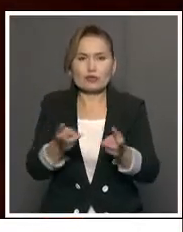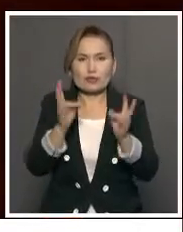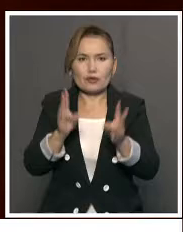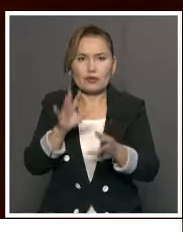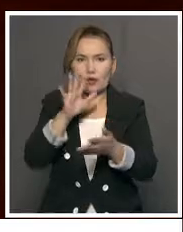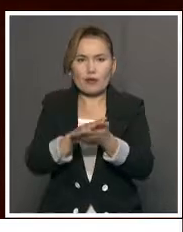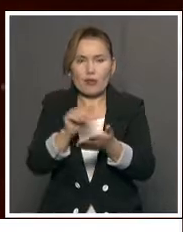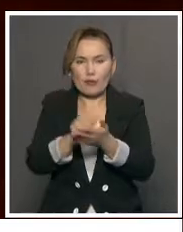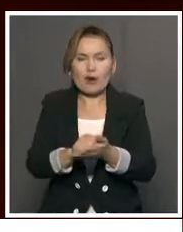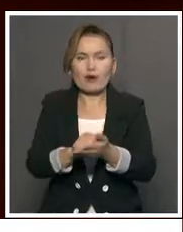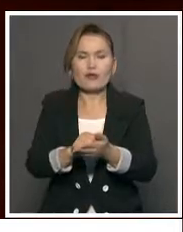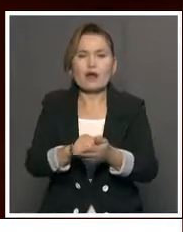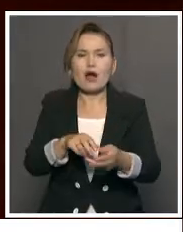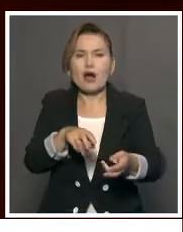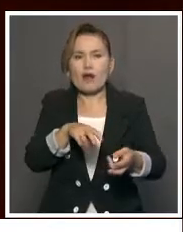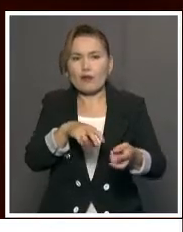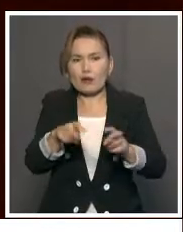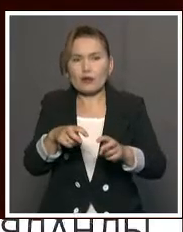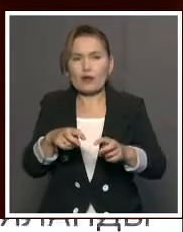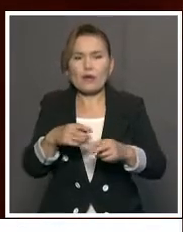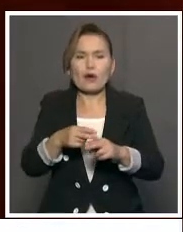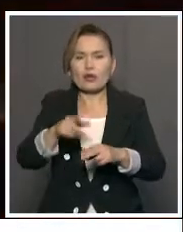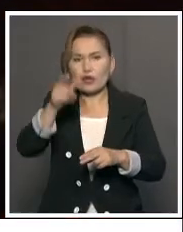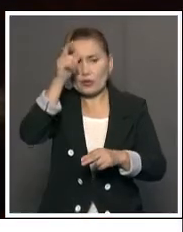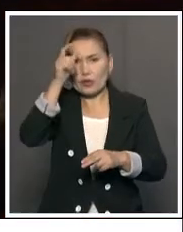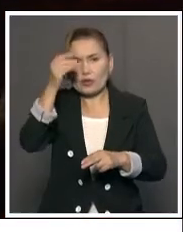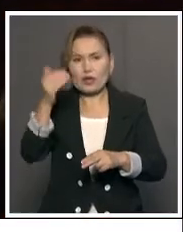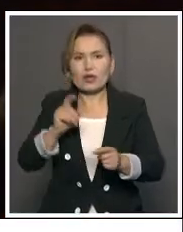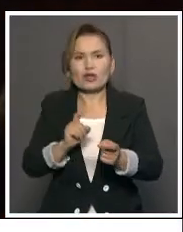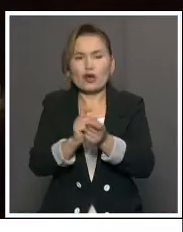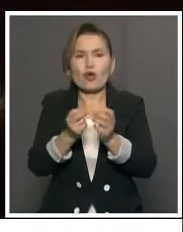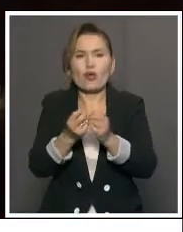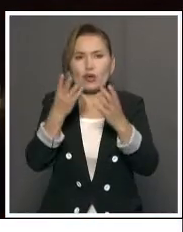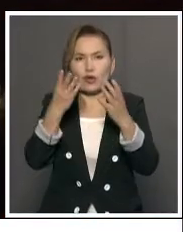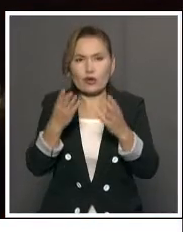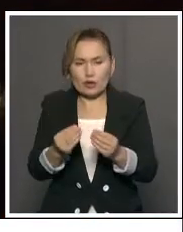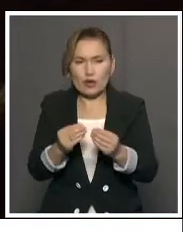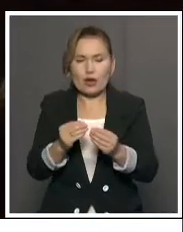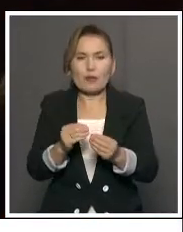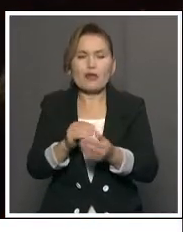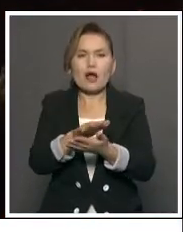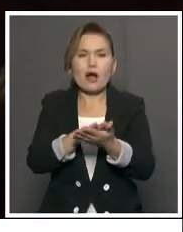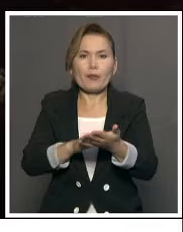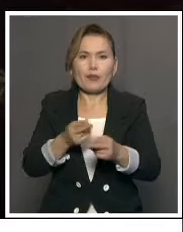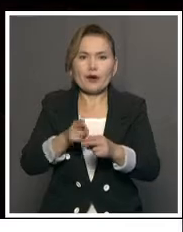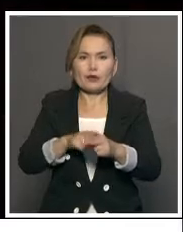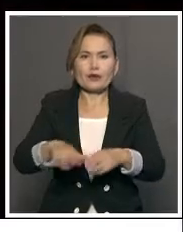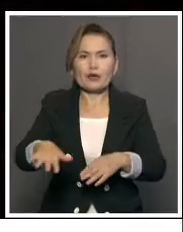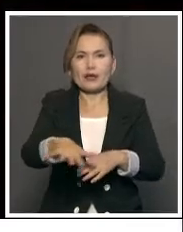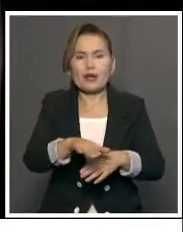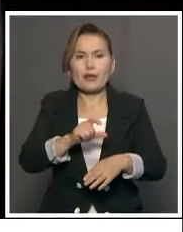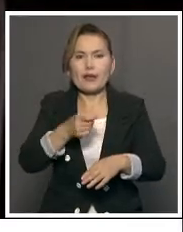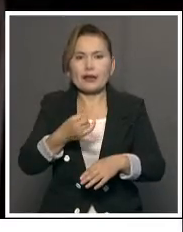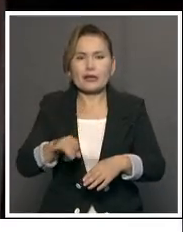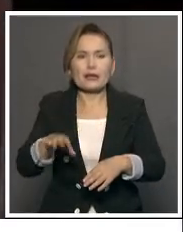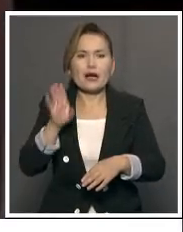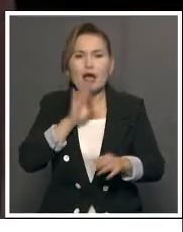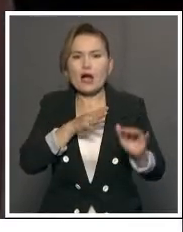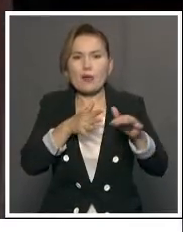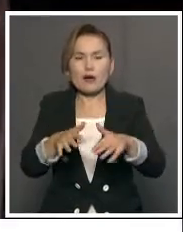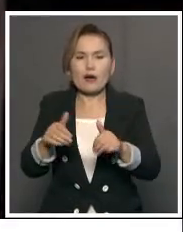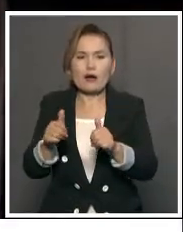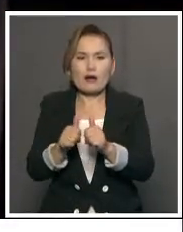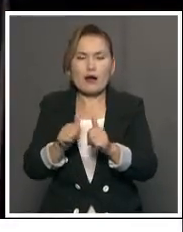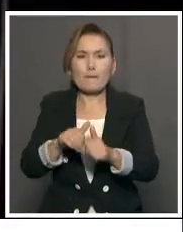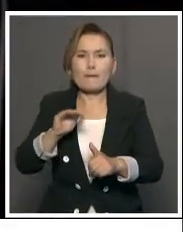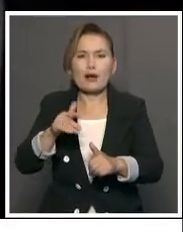мал қырылды. Ал Түркияда өртпен күрес 12-ші күнге ұласты. Екі аптаға жуық уақытта жер орта және Эгей теңіздері жағалауындағы